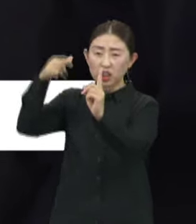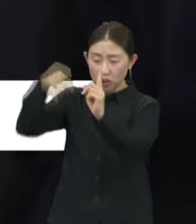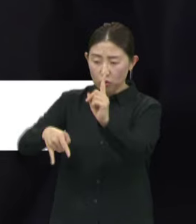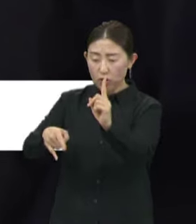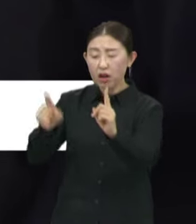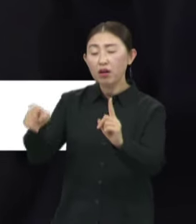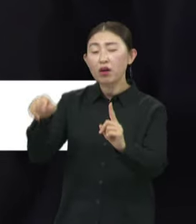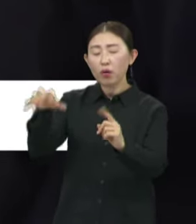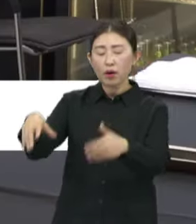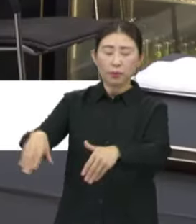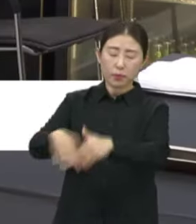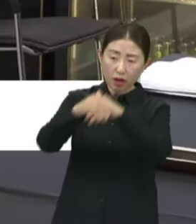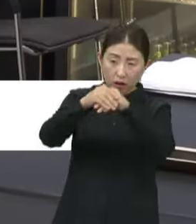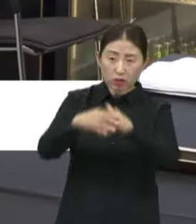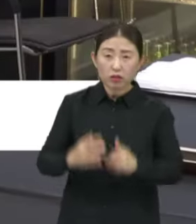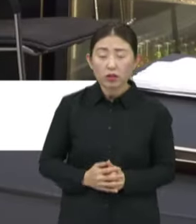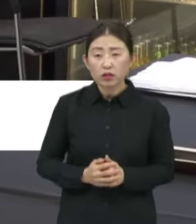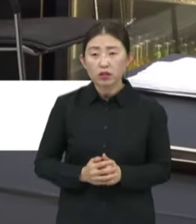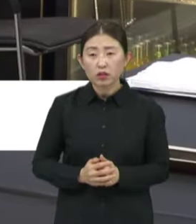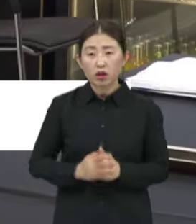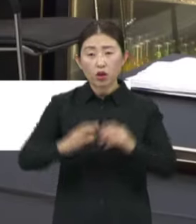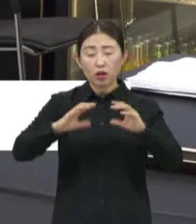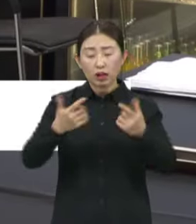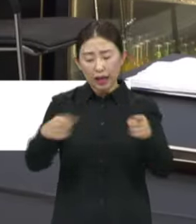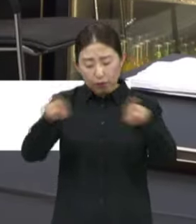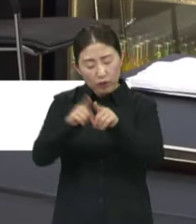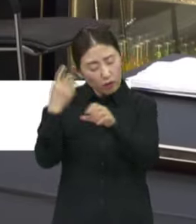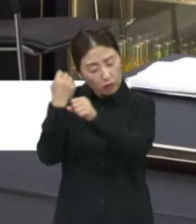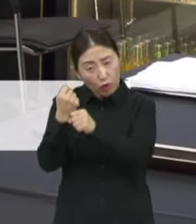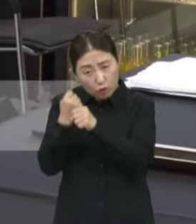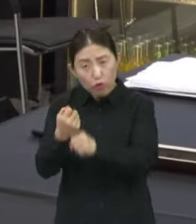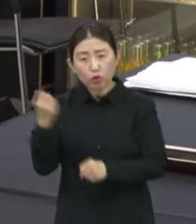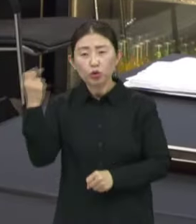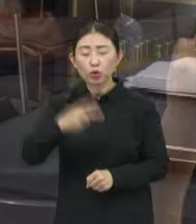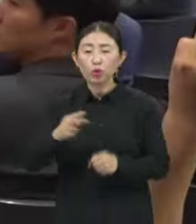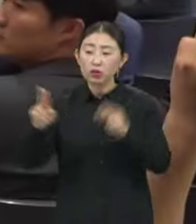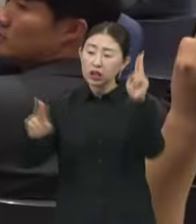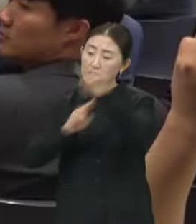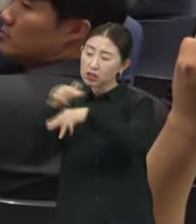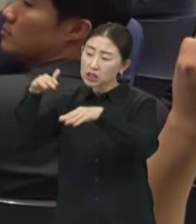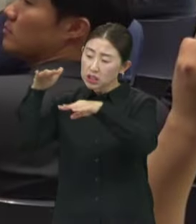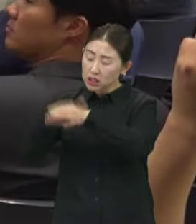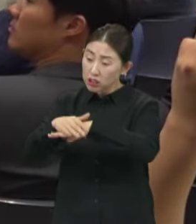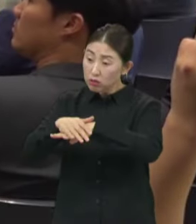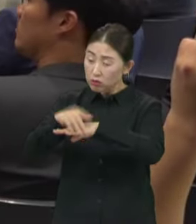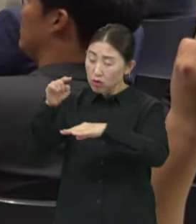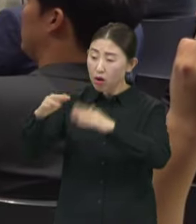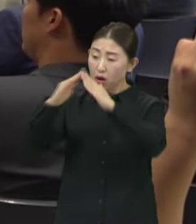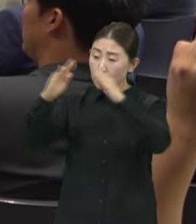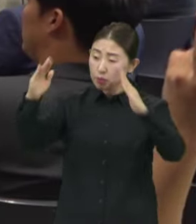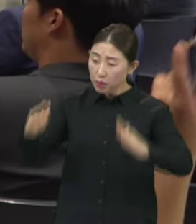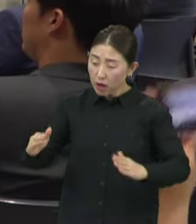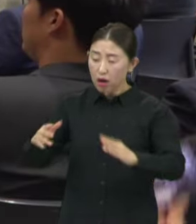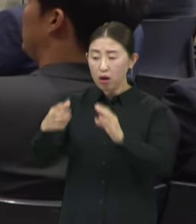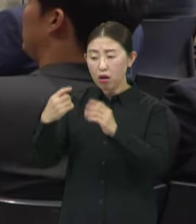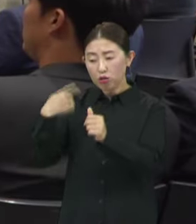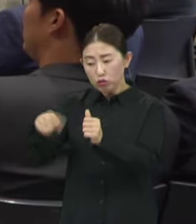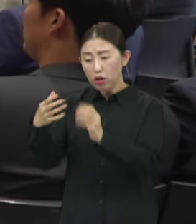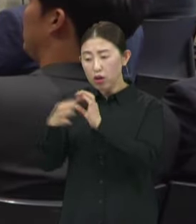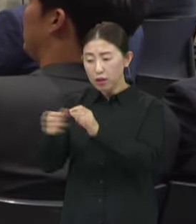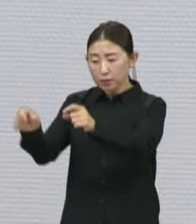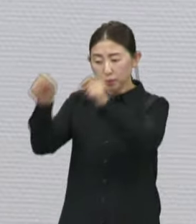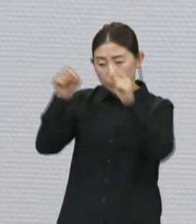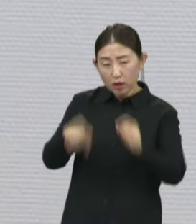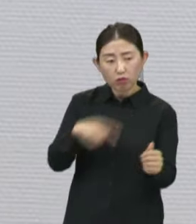업무 협약을 맺고 글로벌 공동연구와 함께 네덜란드식 스마트팜 교육 프로그램을 공동 개발 운영하기로